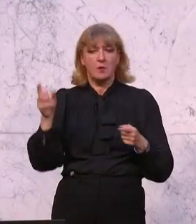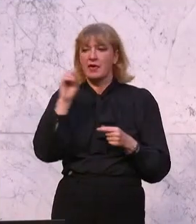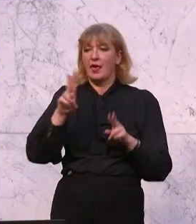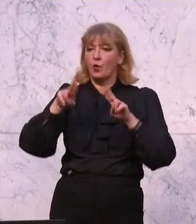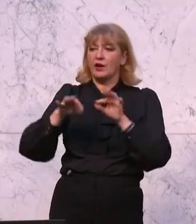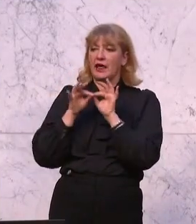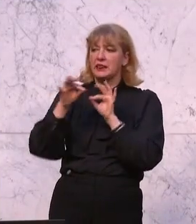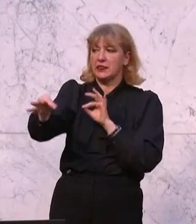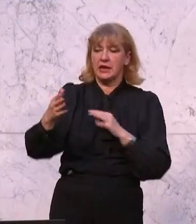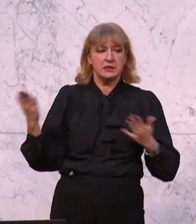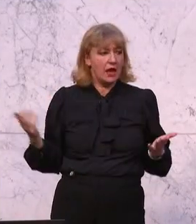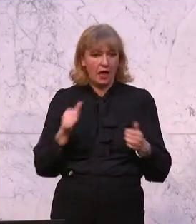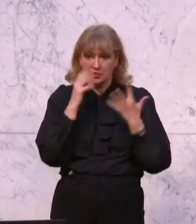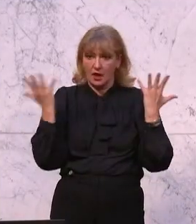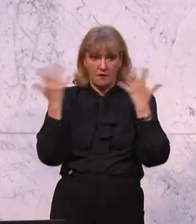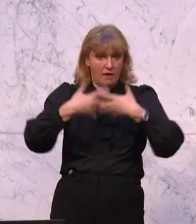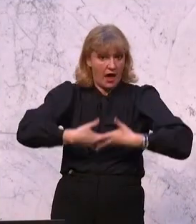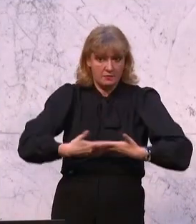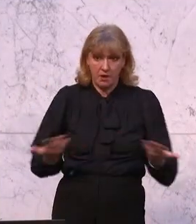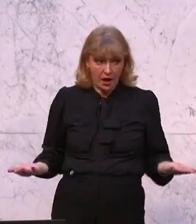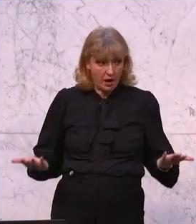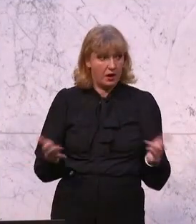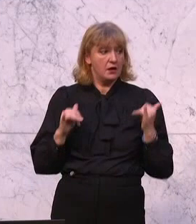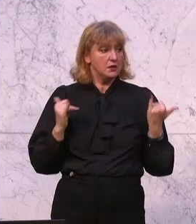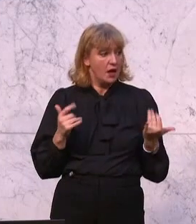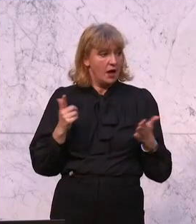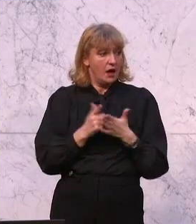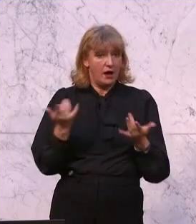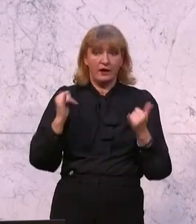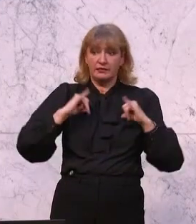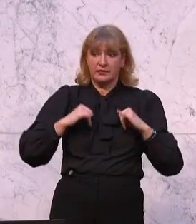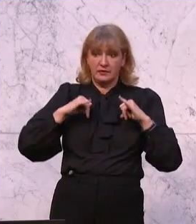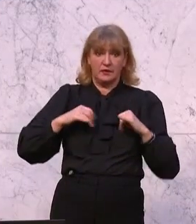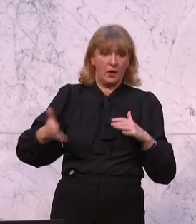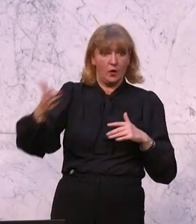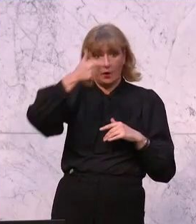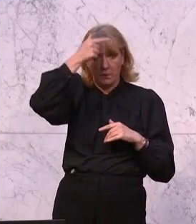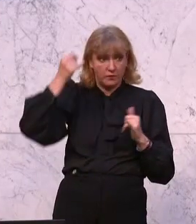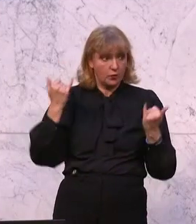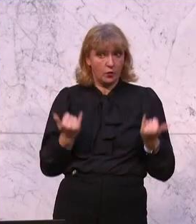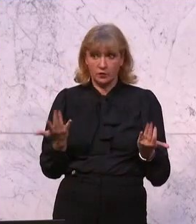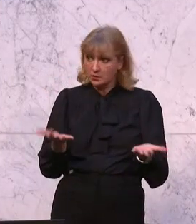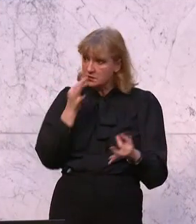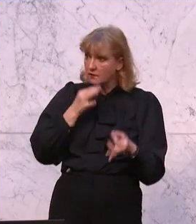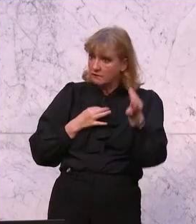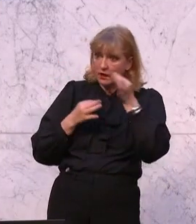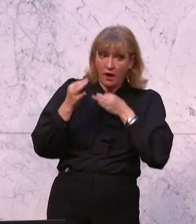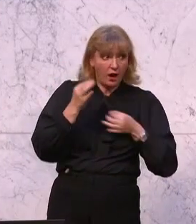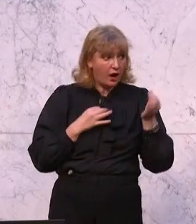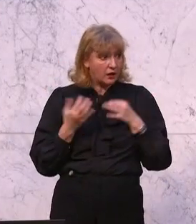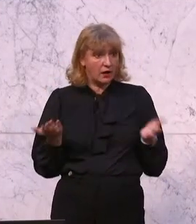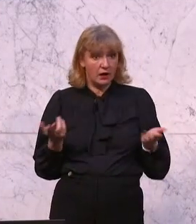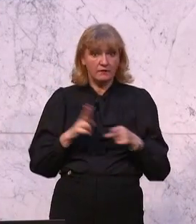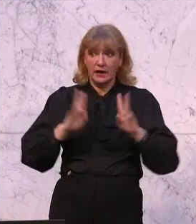EU-Richtlinie scheinbar nicht vereinbar ist. Und da stellt sich die Tiroler Bevölkerung natürlich zu Recht die Frage, wenn es um